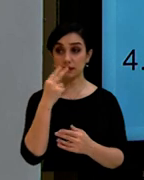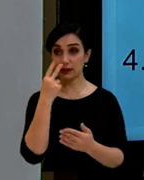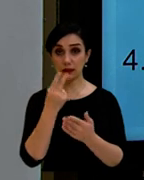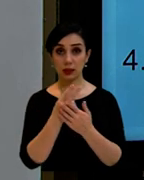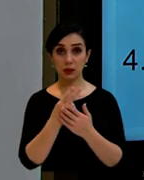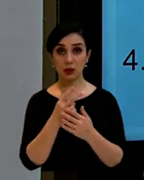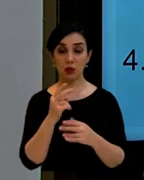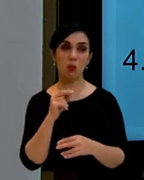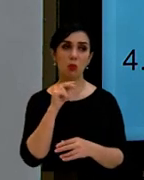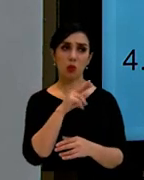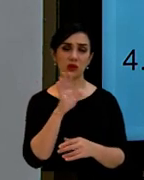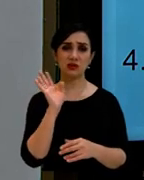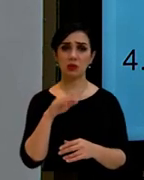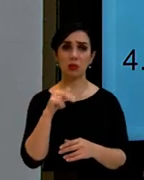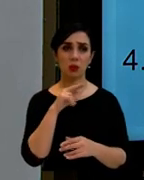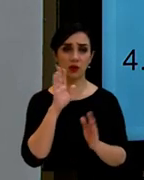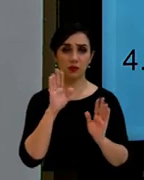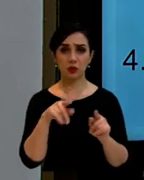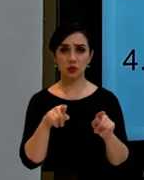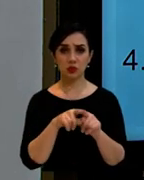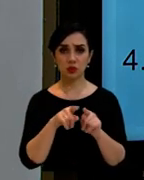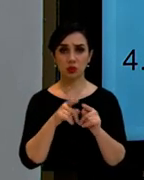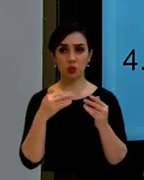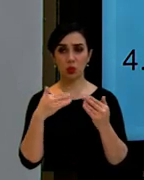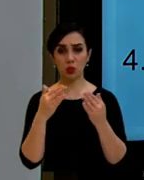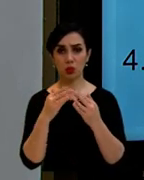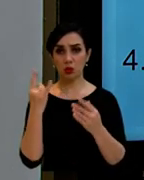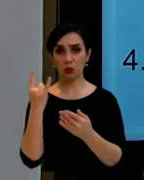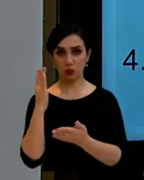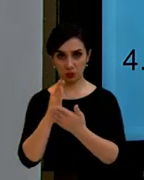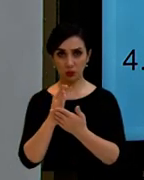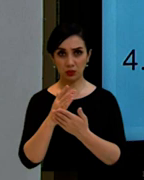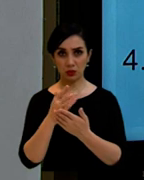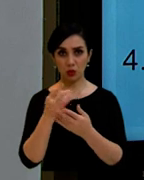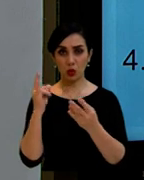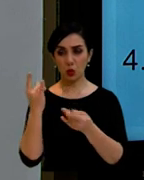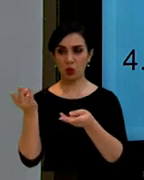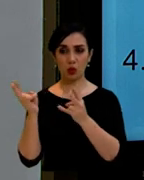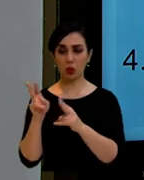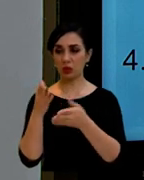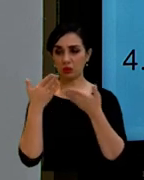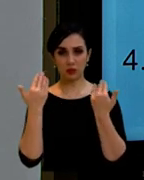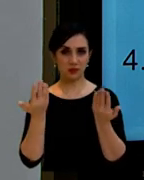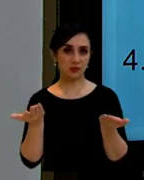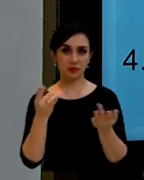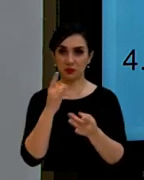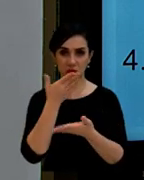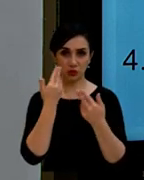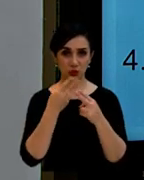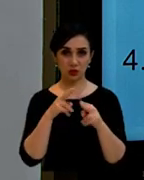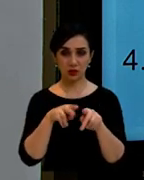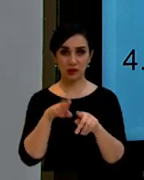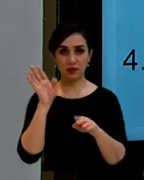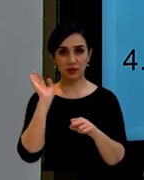qaratamiz. Borsam boraveraman-da, uyda bo'lam, qolib ketarmidi? Qolib ketmaydi degan ma'noda.